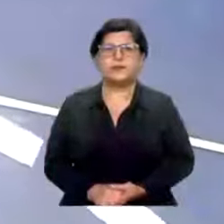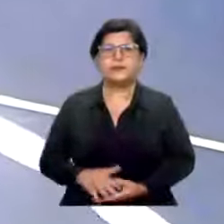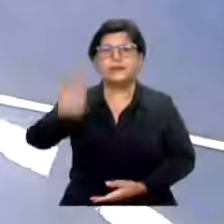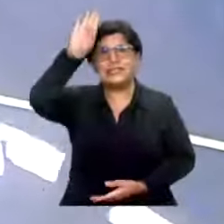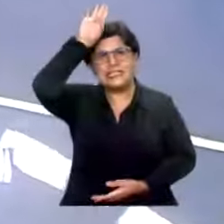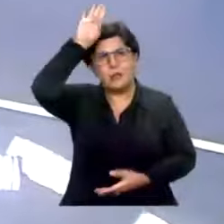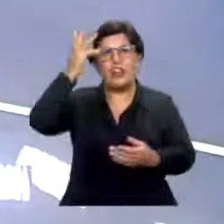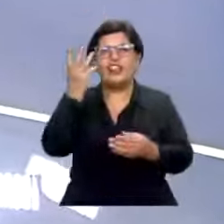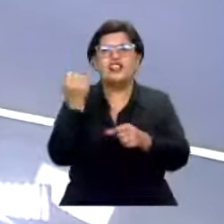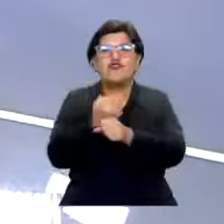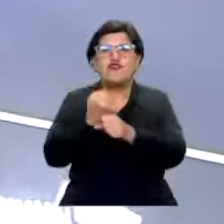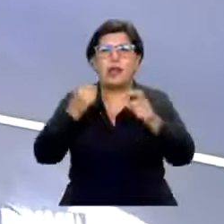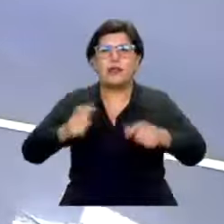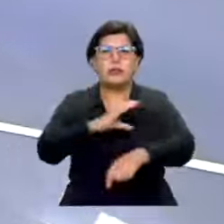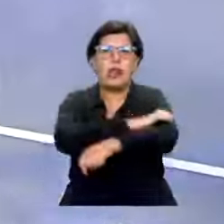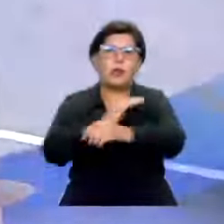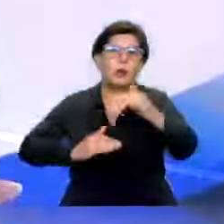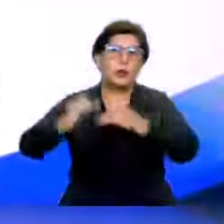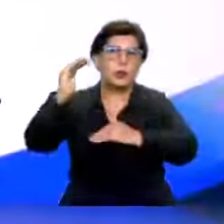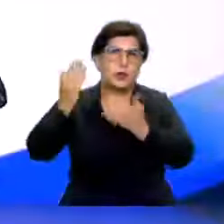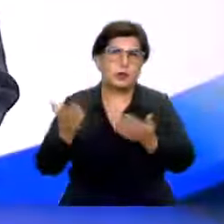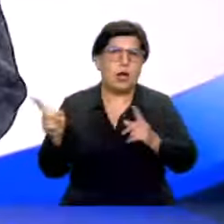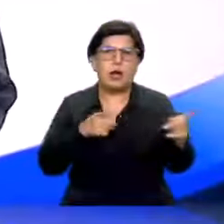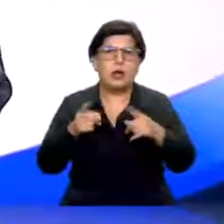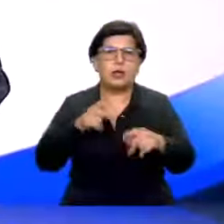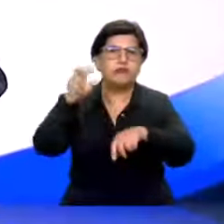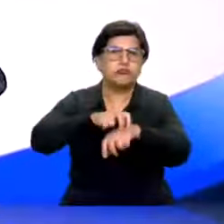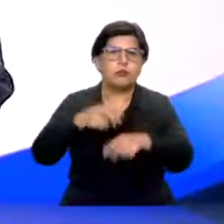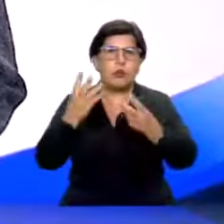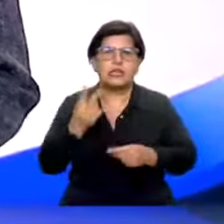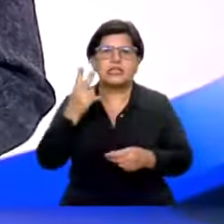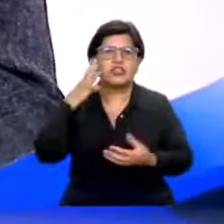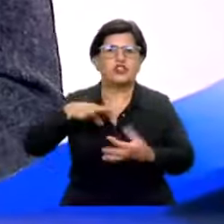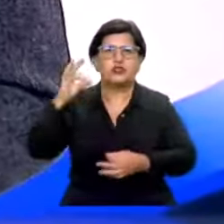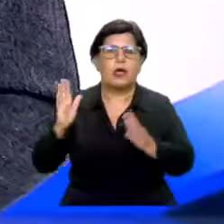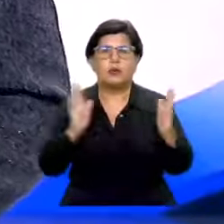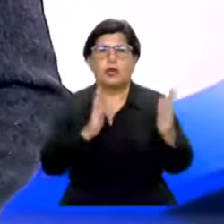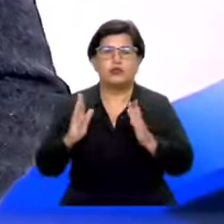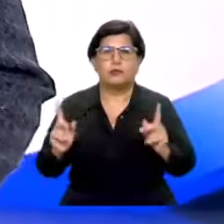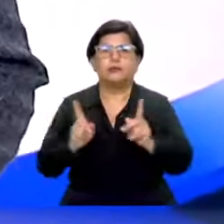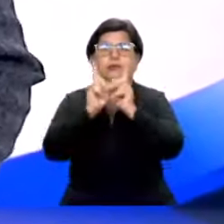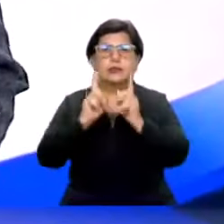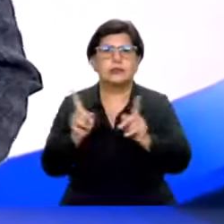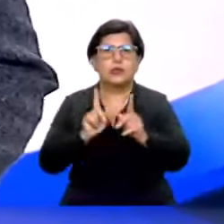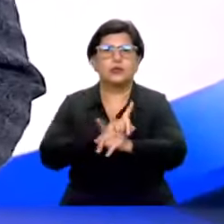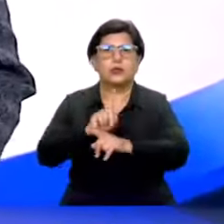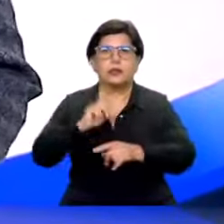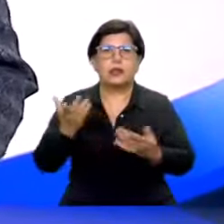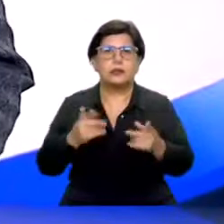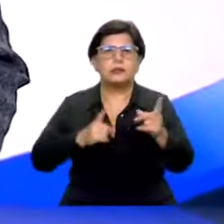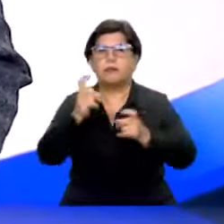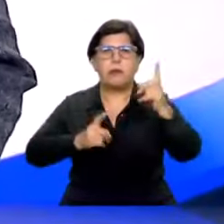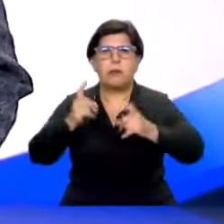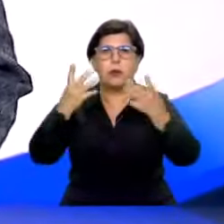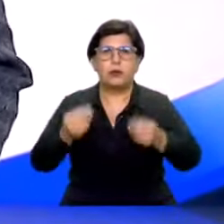Efendim, İstanbul Nişantaşı'nda da tansiyon yüksekti. Aralarında husumet olan iki kişi karşı karşıya geldi. Kısa sürede de